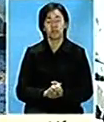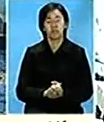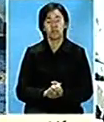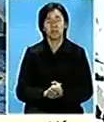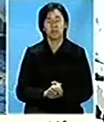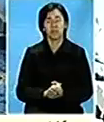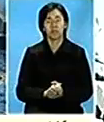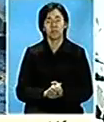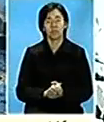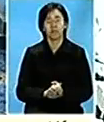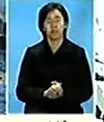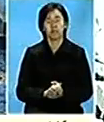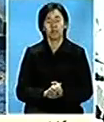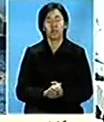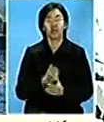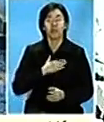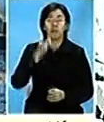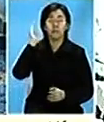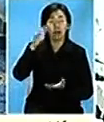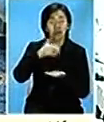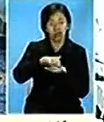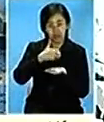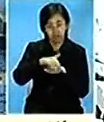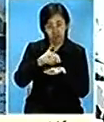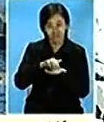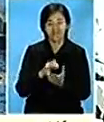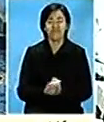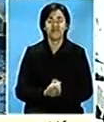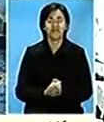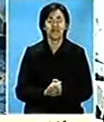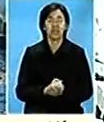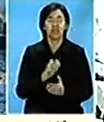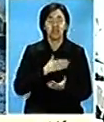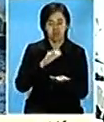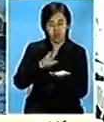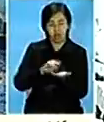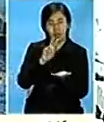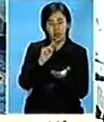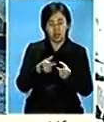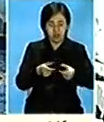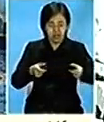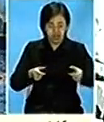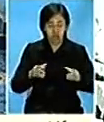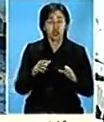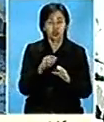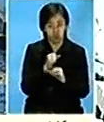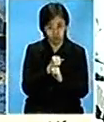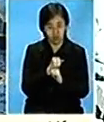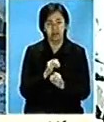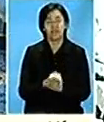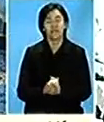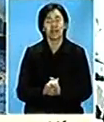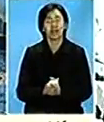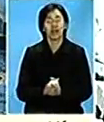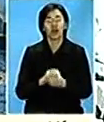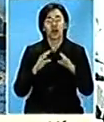ก็ตอนนี้ครับขออนุญาตเลยนะครับคือผมมีข้อมูลจะเป็นรายงานจาก World Economic